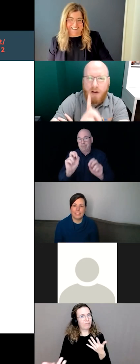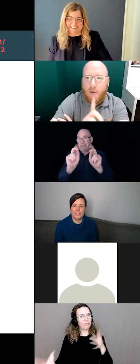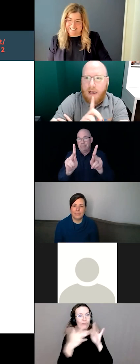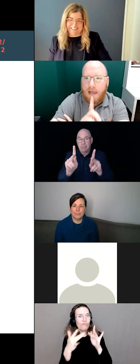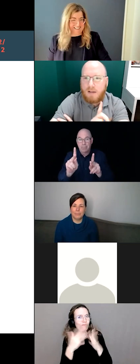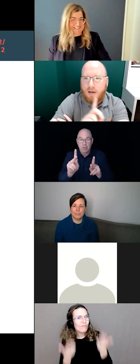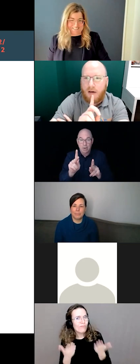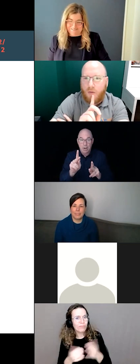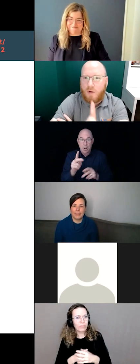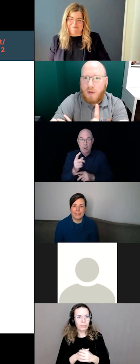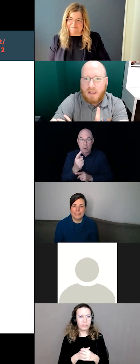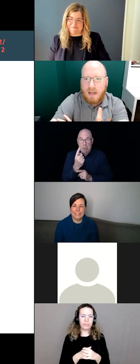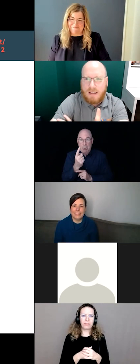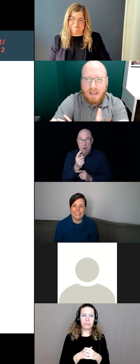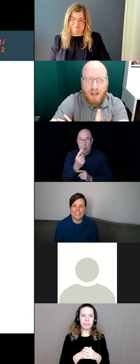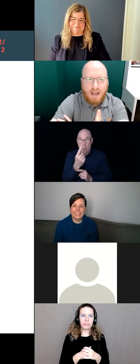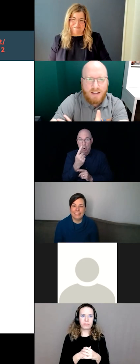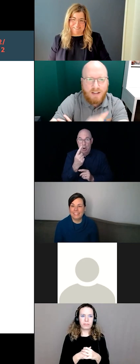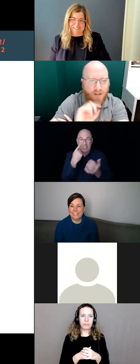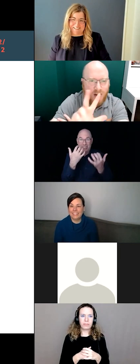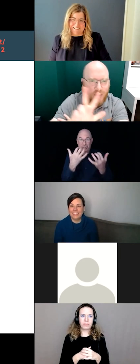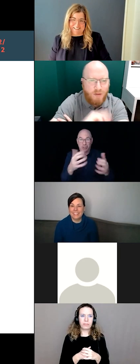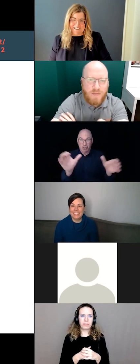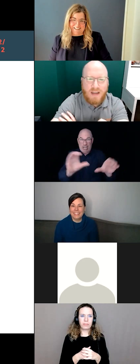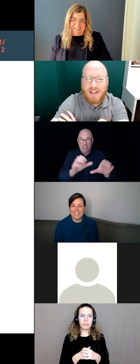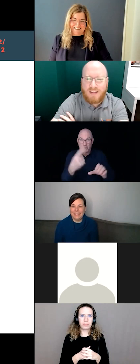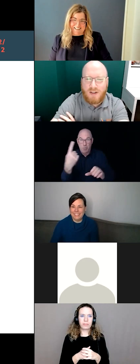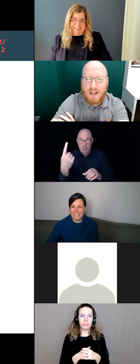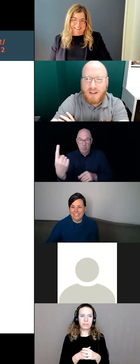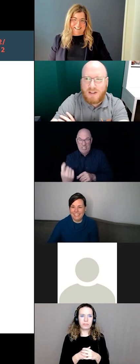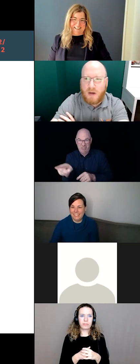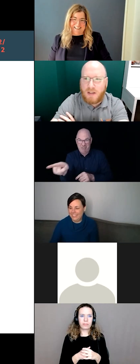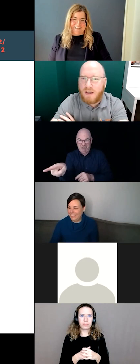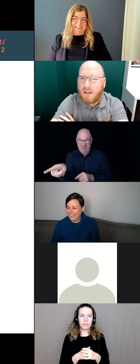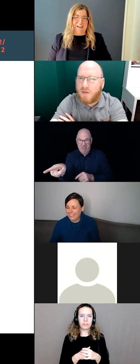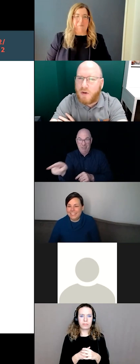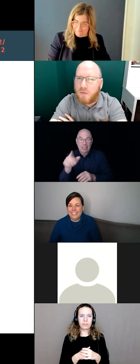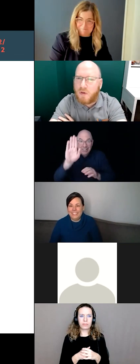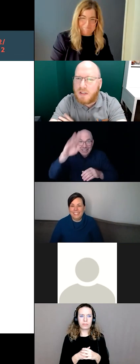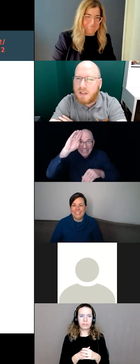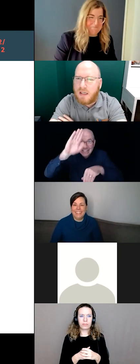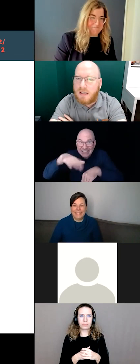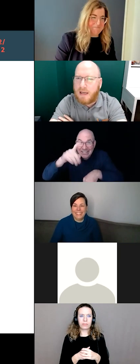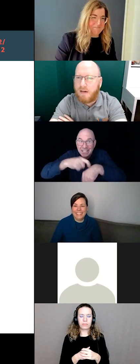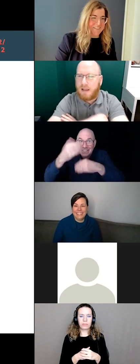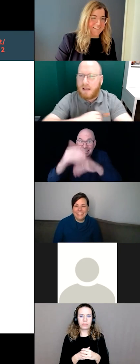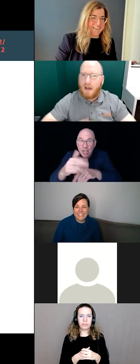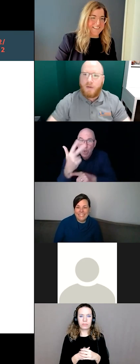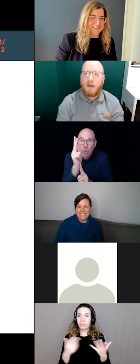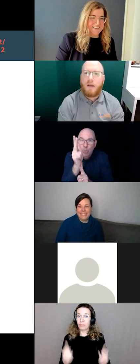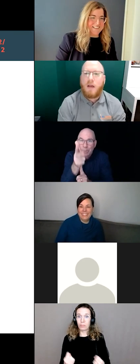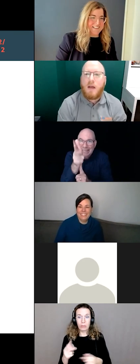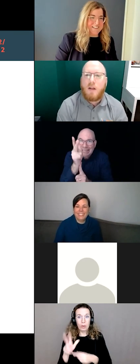Donc, je vais... To answer this question, and it's from Un de vous trois va avoir 3 minutes pour répondre à une